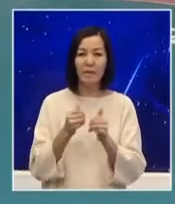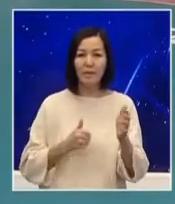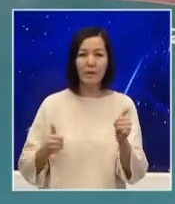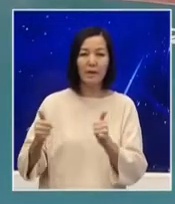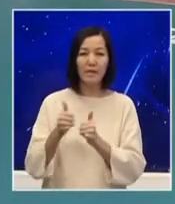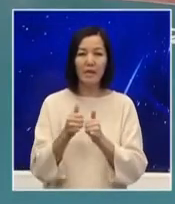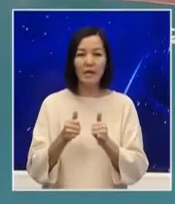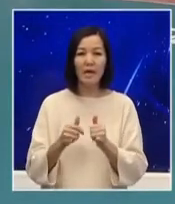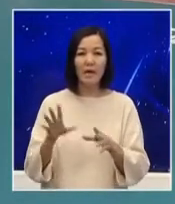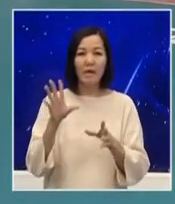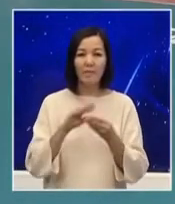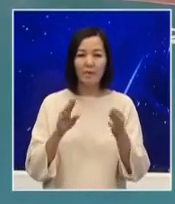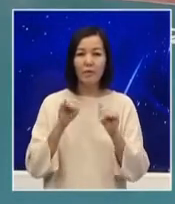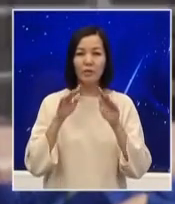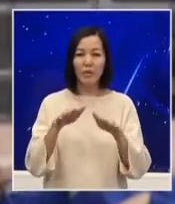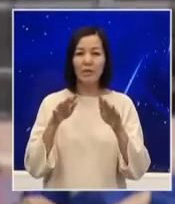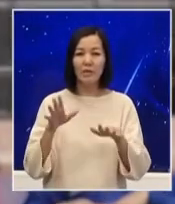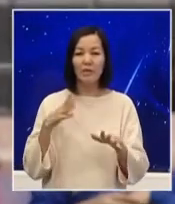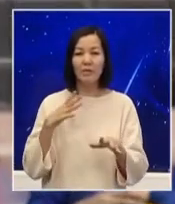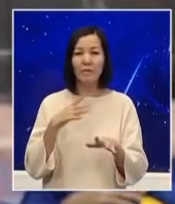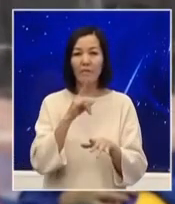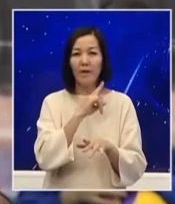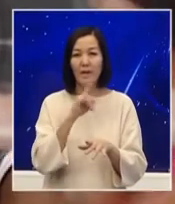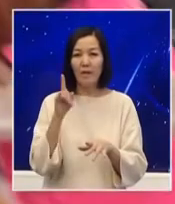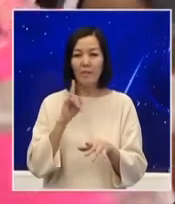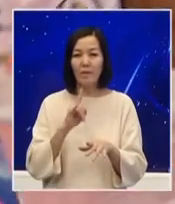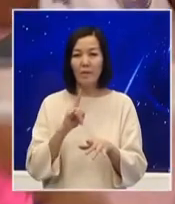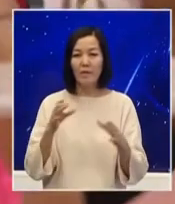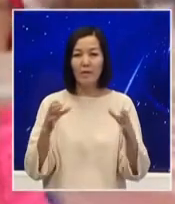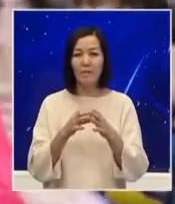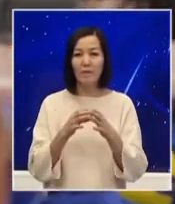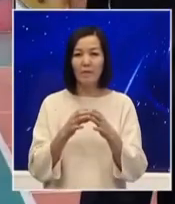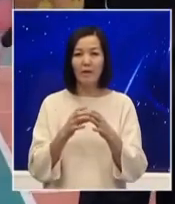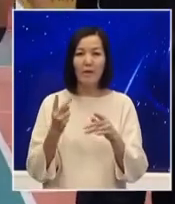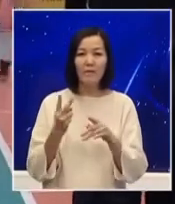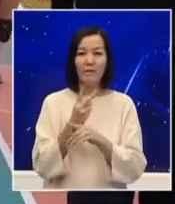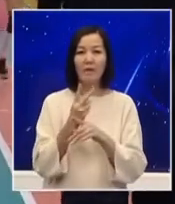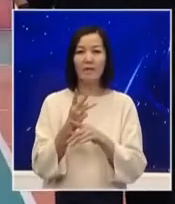атаки. На 22-м забитом мяче счет Семиреченок остановился. Второй сет вновь у гостей.